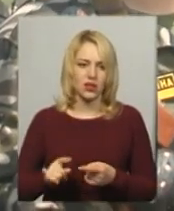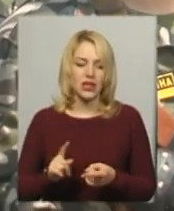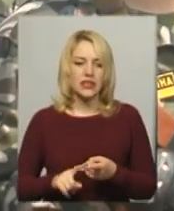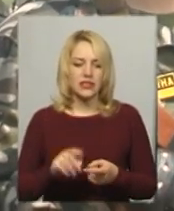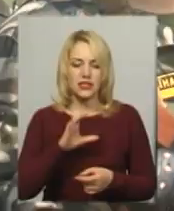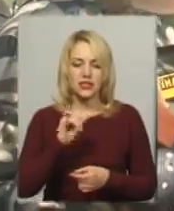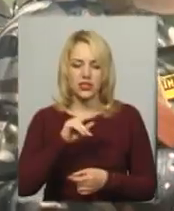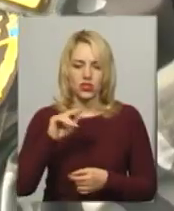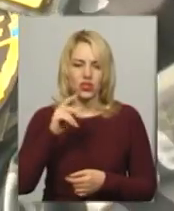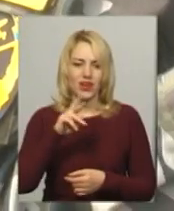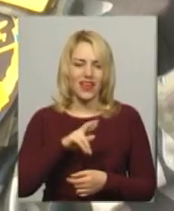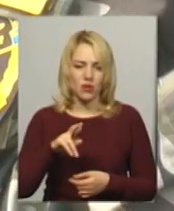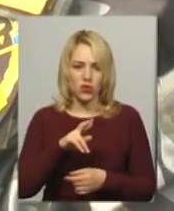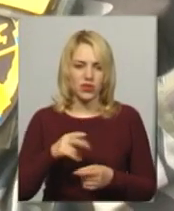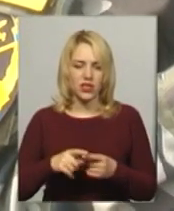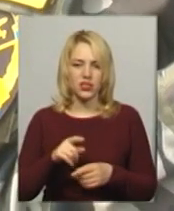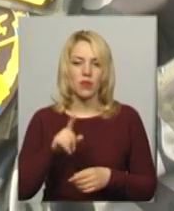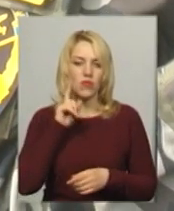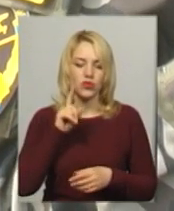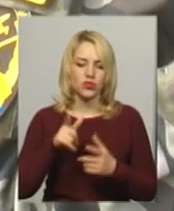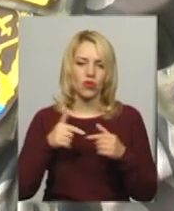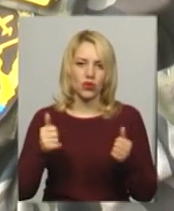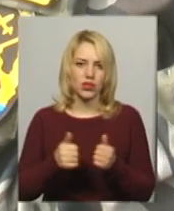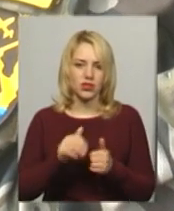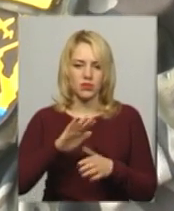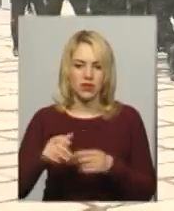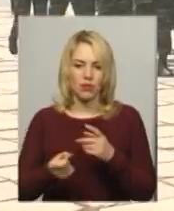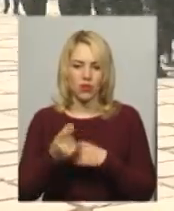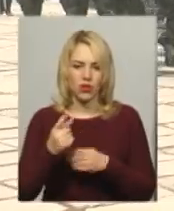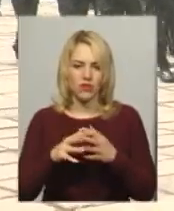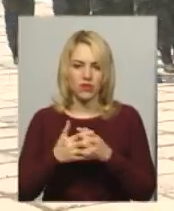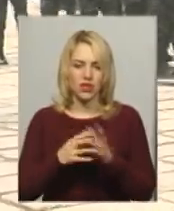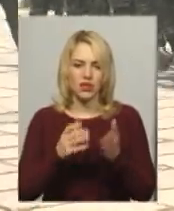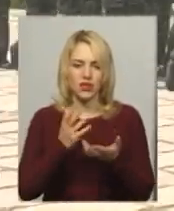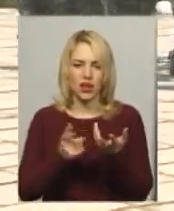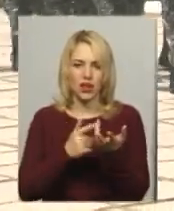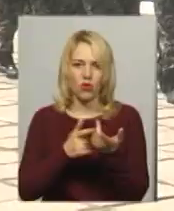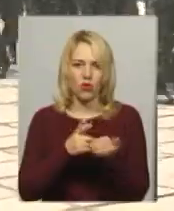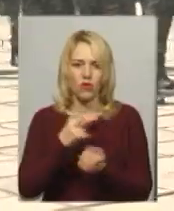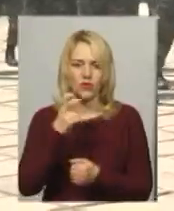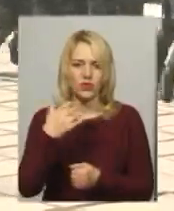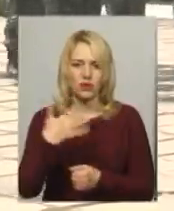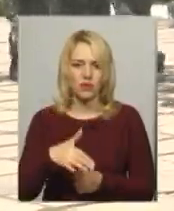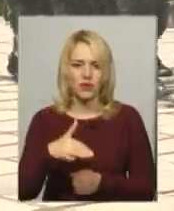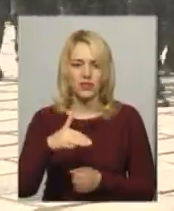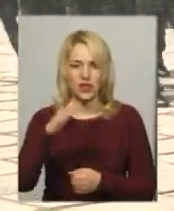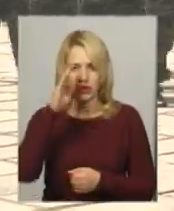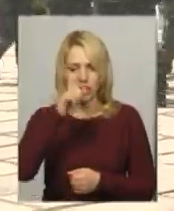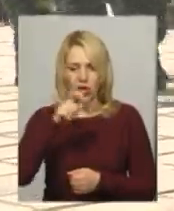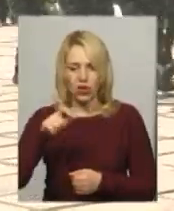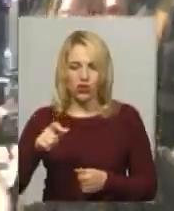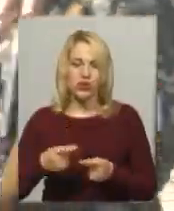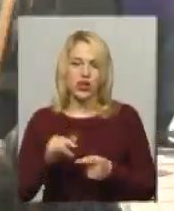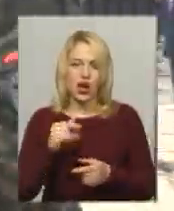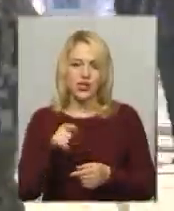Ярмолинеччини районної організації ЦОУ за 3 місяці після появи в селищі нараховує 250 юнаків та дівчат. Та ці 22 першими вступили